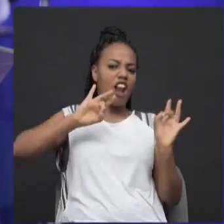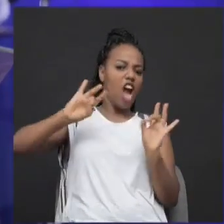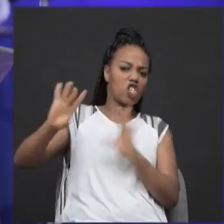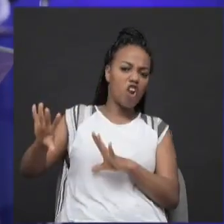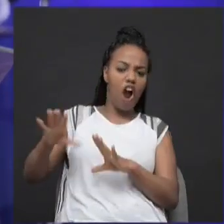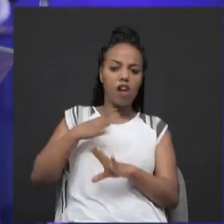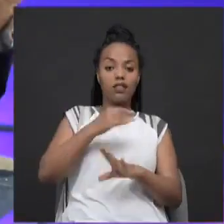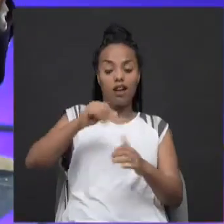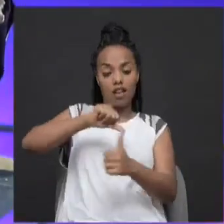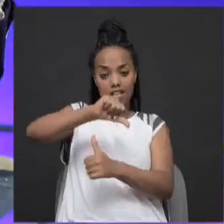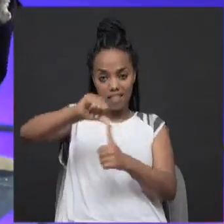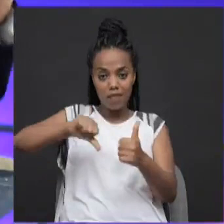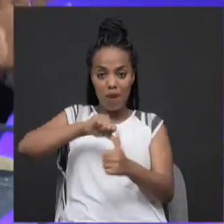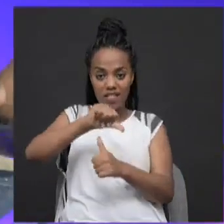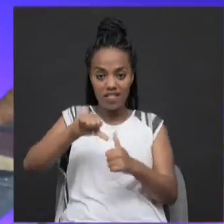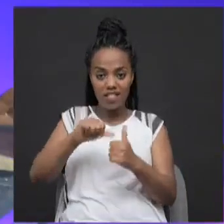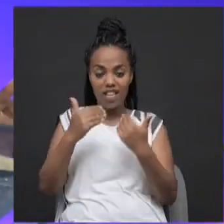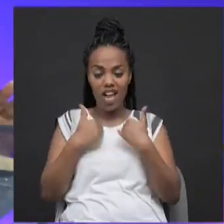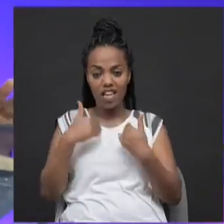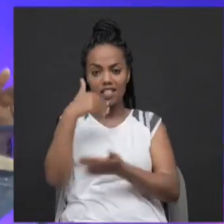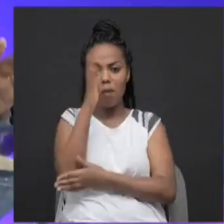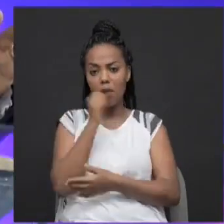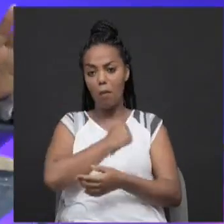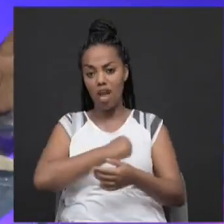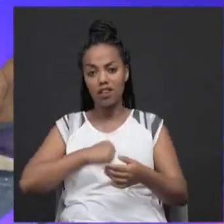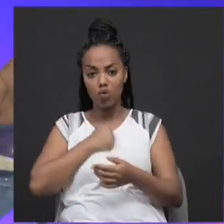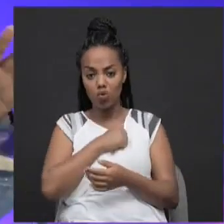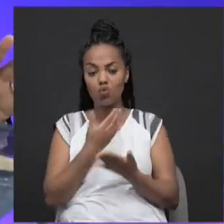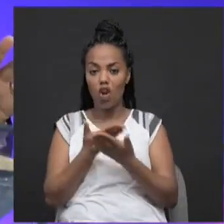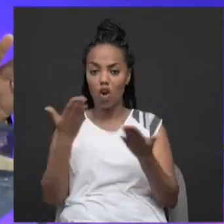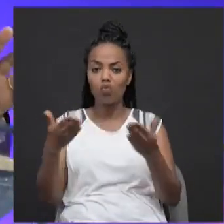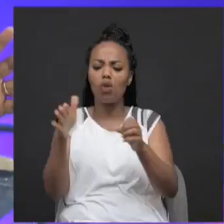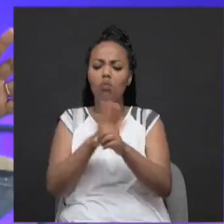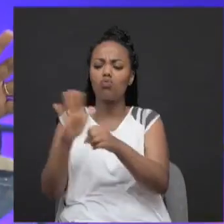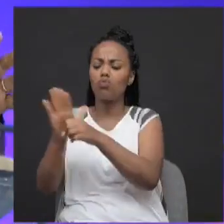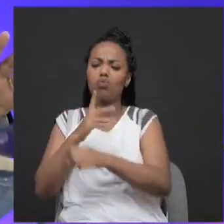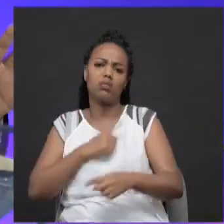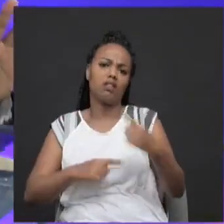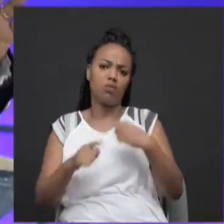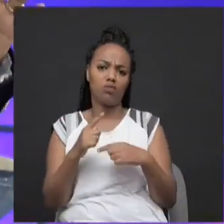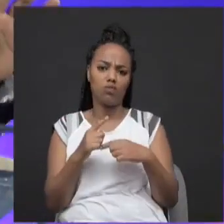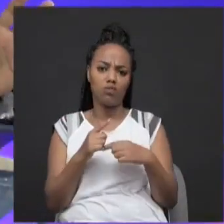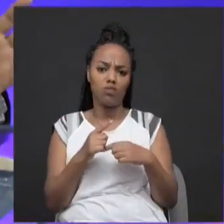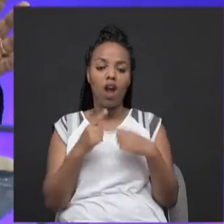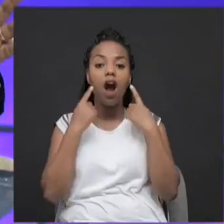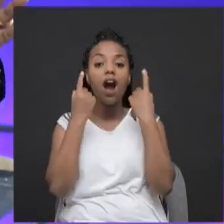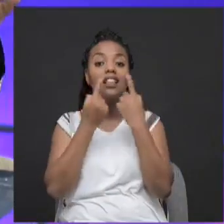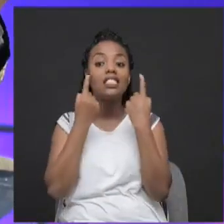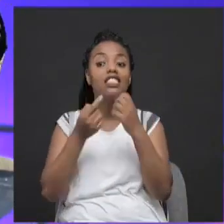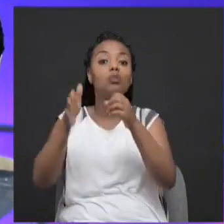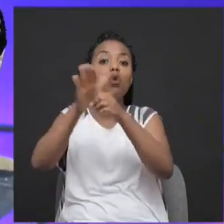ያለ እግዚአብሔር የሚያሳዝኑ ነገሮች እየሞሉ ይሄዳሉ። እንዴ ነው ኃጢያት